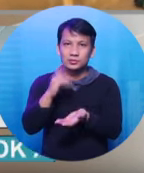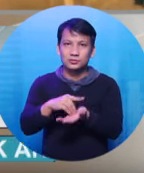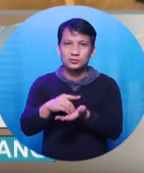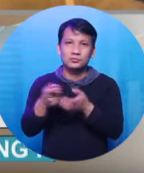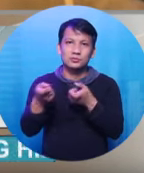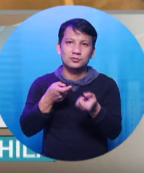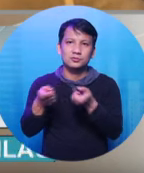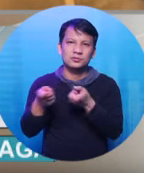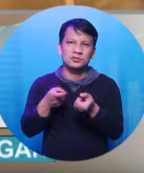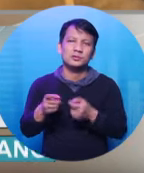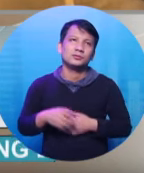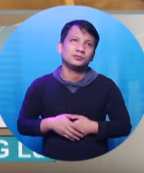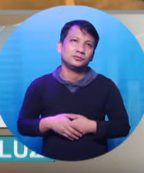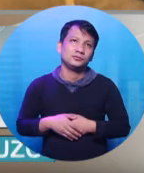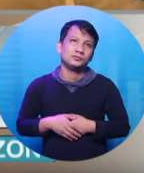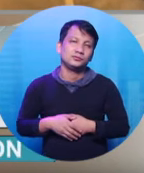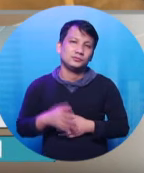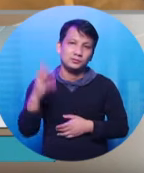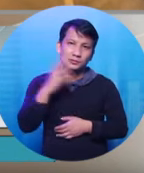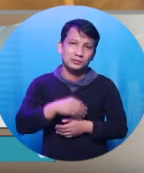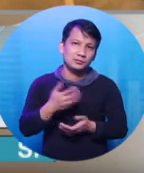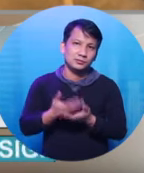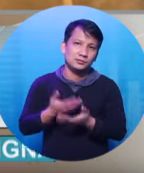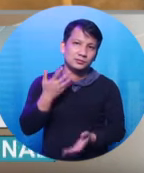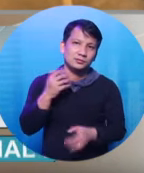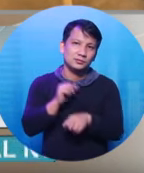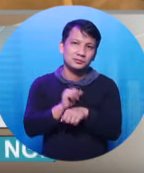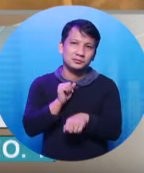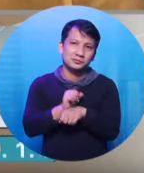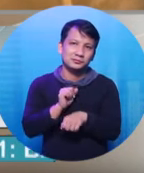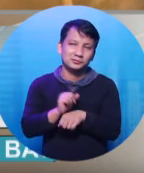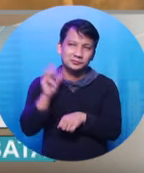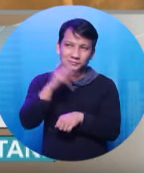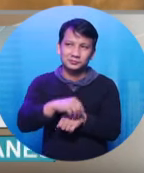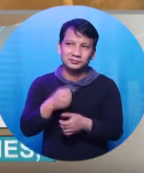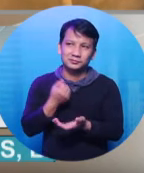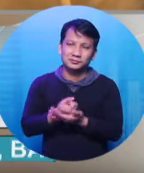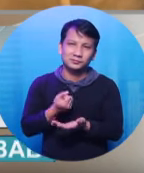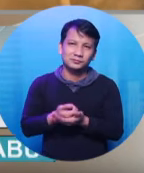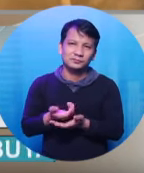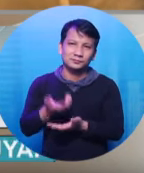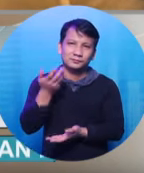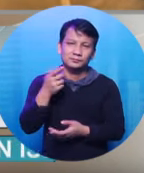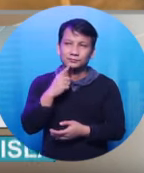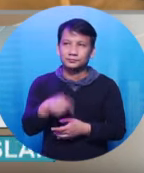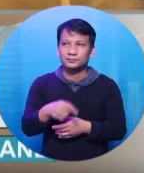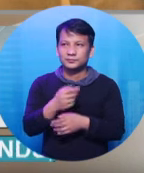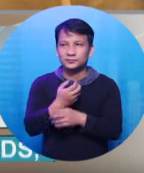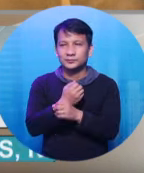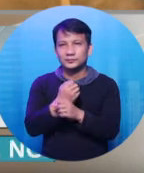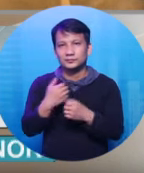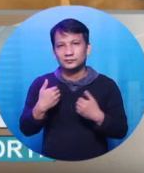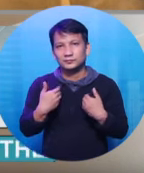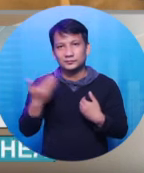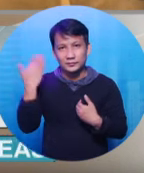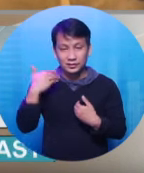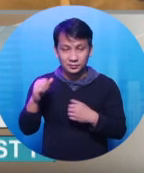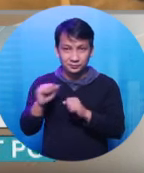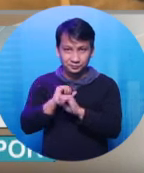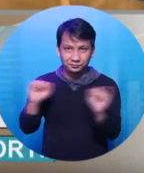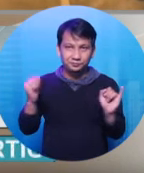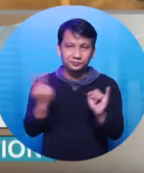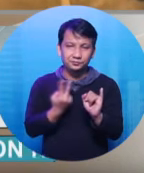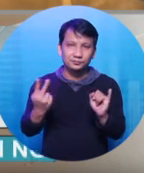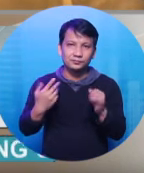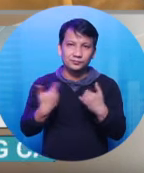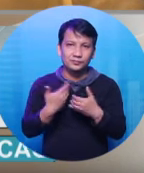controller. Controller? O mukhang magandang trabaho. Yes, yan. And I'm an animal rescuer din po since